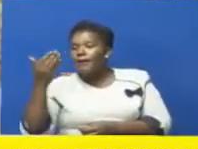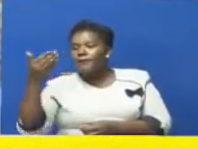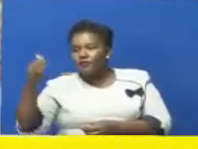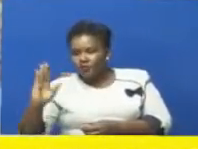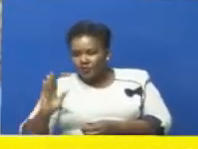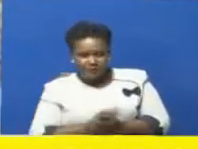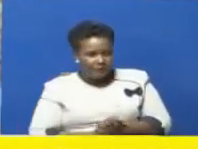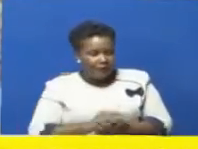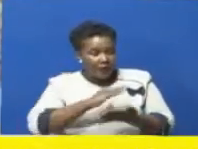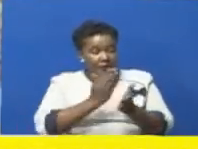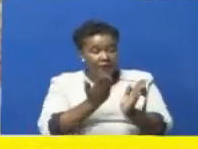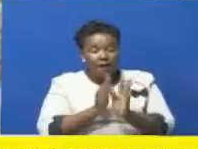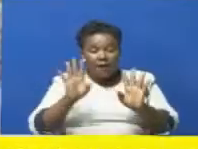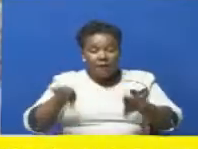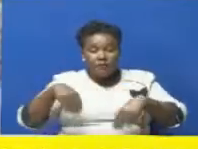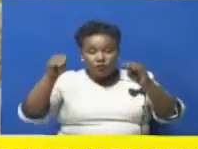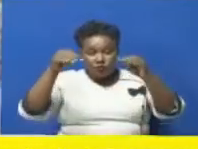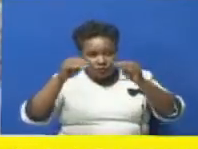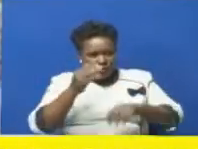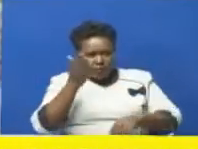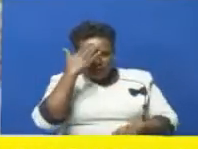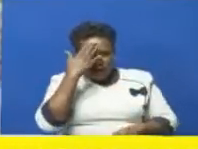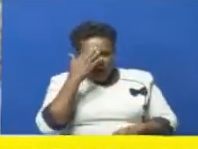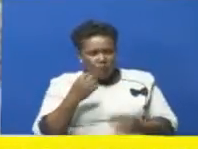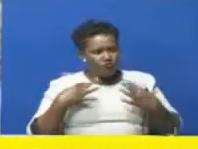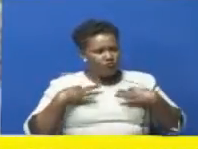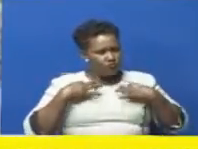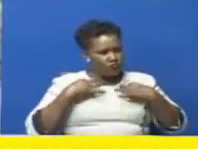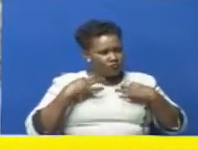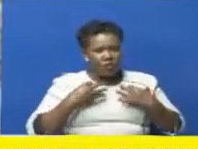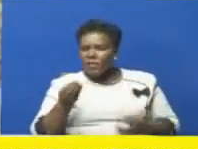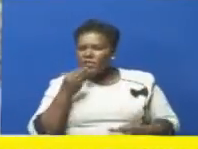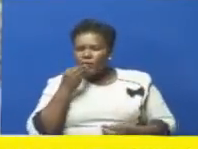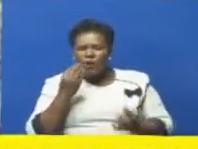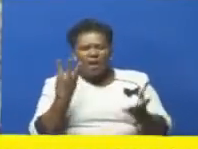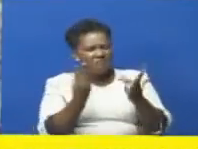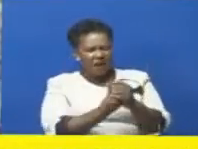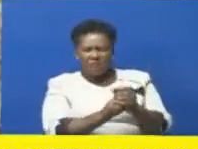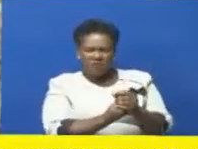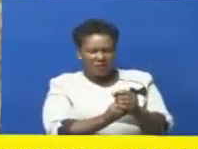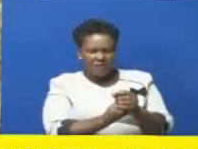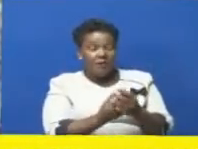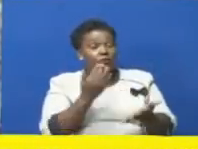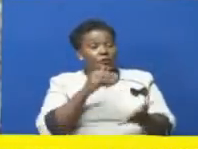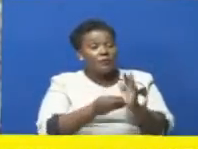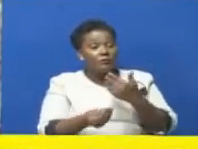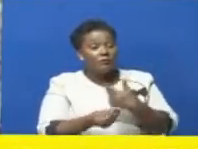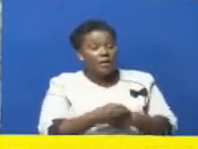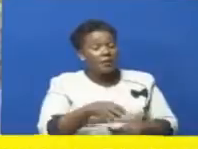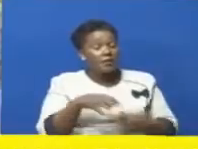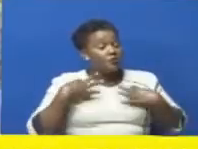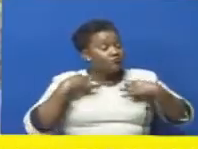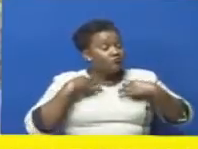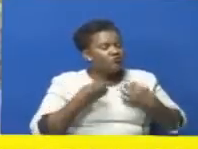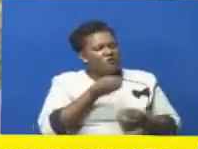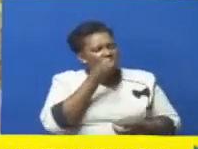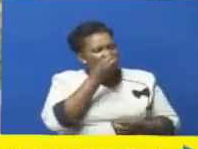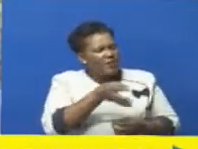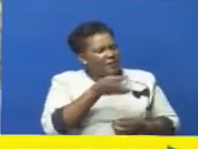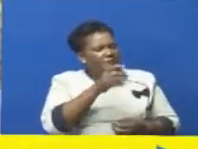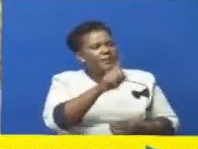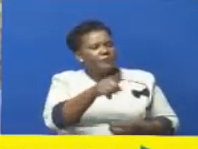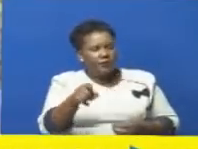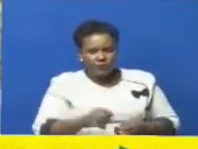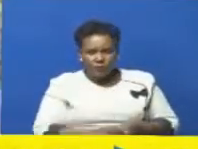kitengo cha mtumba kwa sababu nguo kama nguo uwezo kuweka pamoja na vyakula, ina vumbi, ina vitu ambavyo tofauti tofauti. Kwa